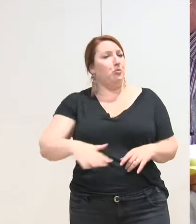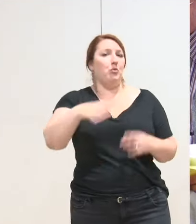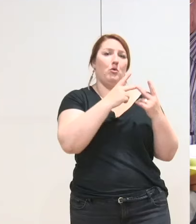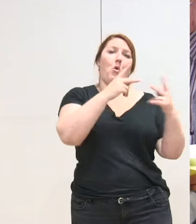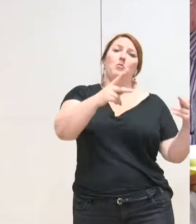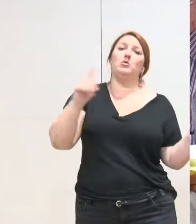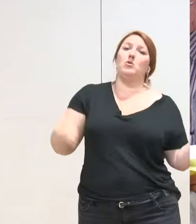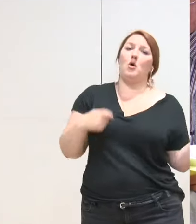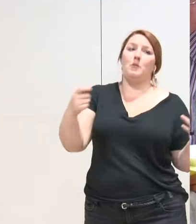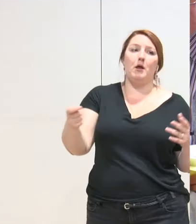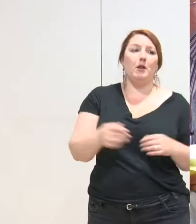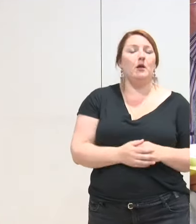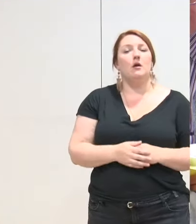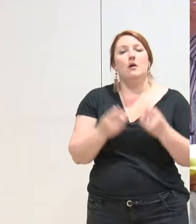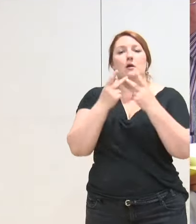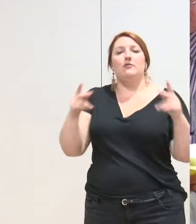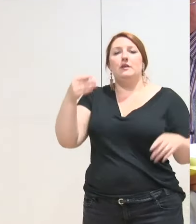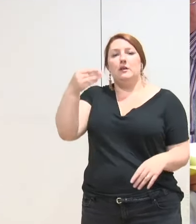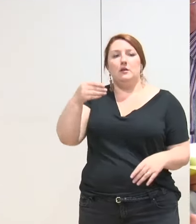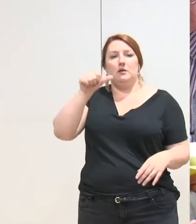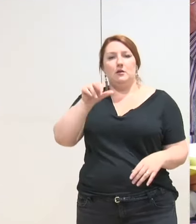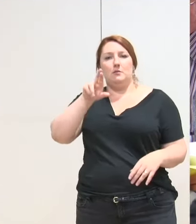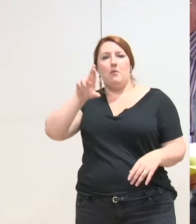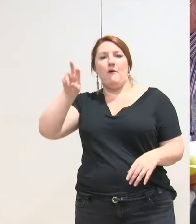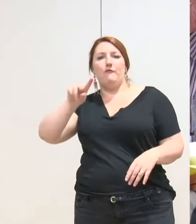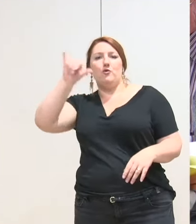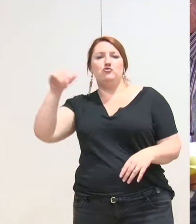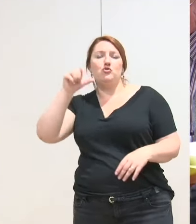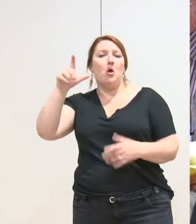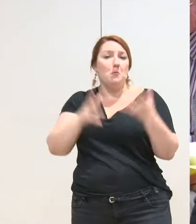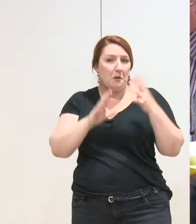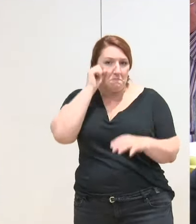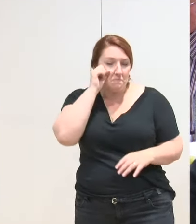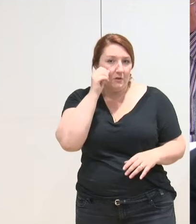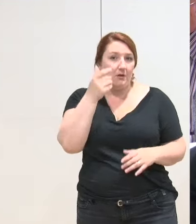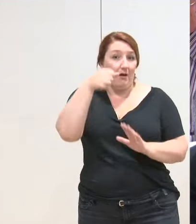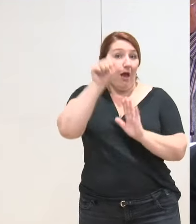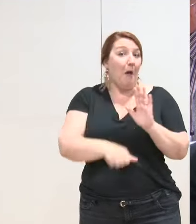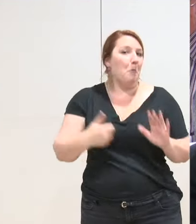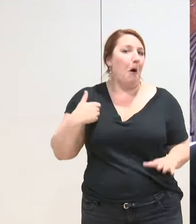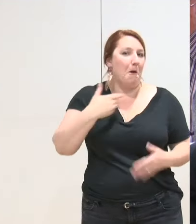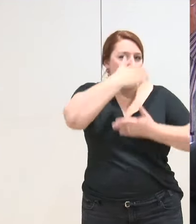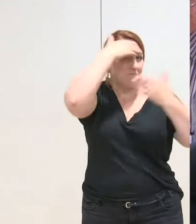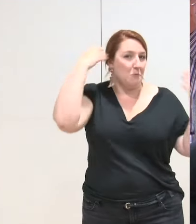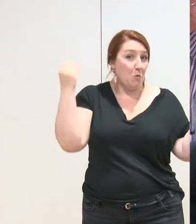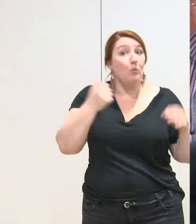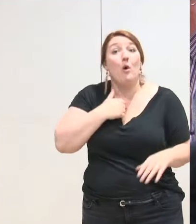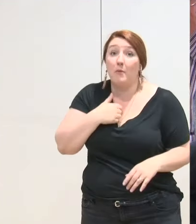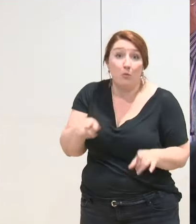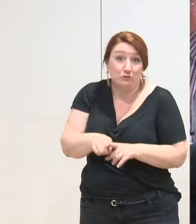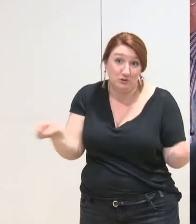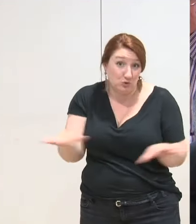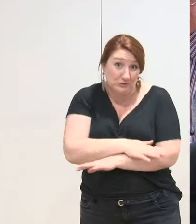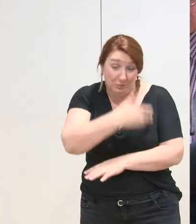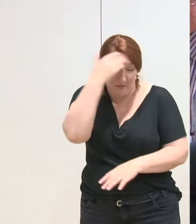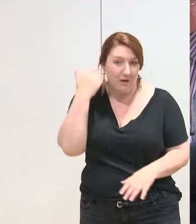entendu parler de la ville de Marvejol je pense que certains d'entre vous ne savez peut-être pas un il y a un mois encore où elle se trouvait sur la carte moi à peine mais on